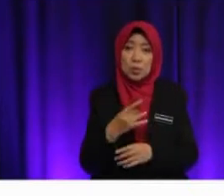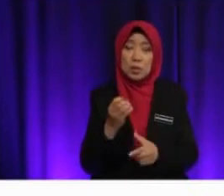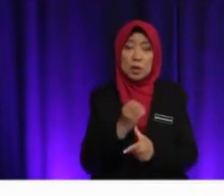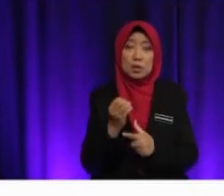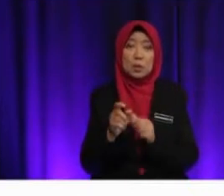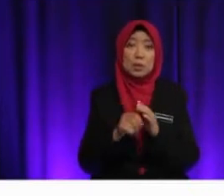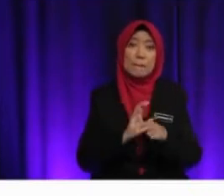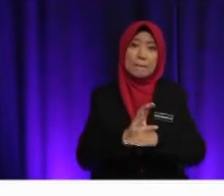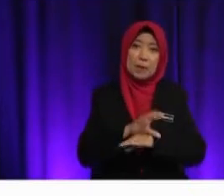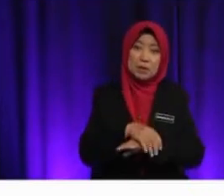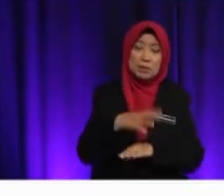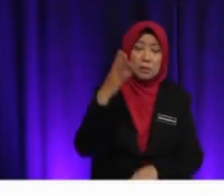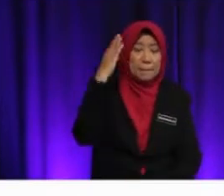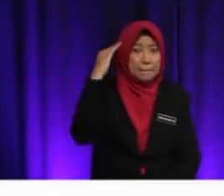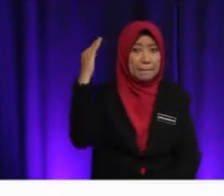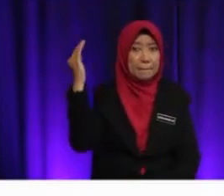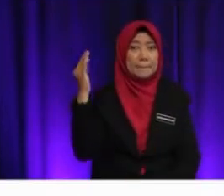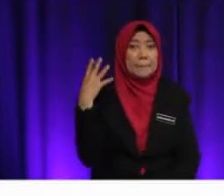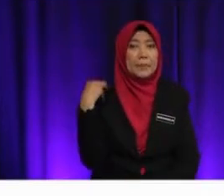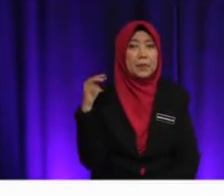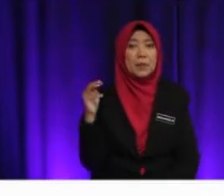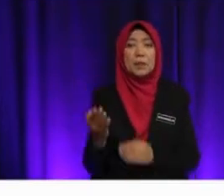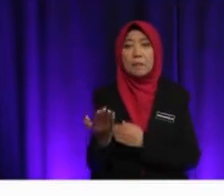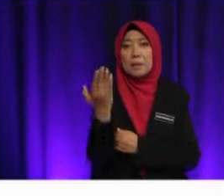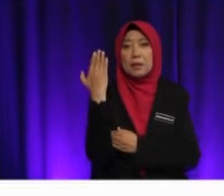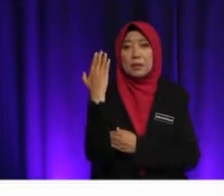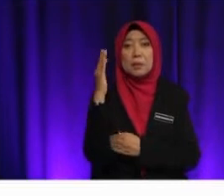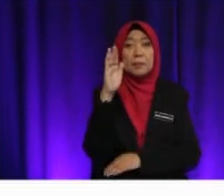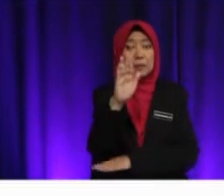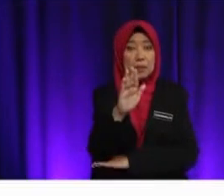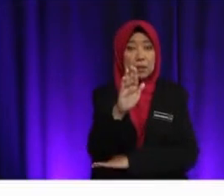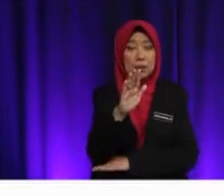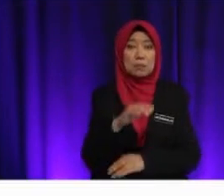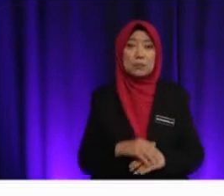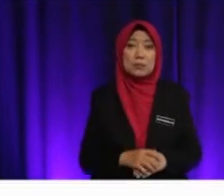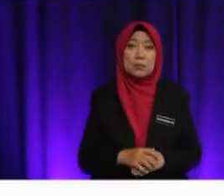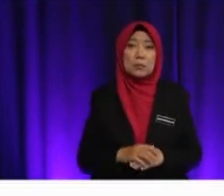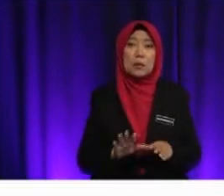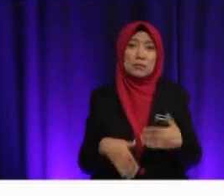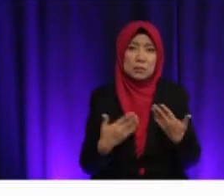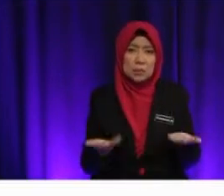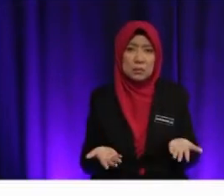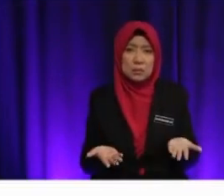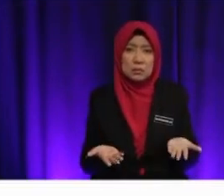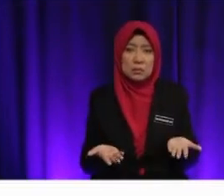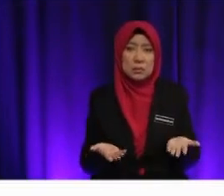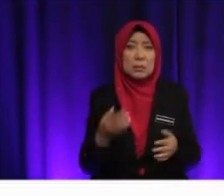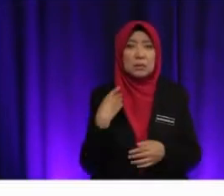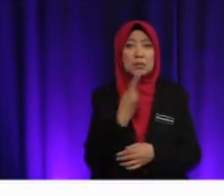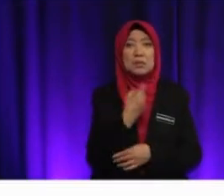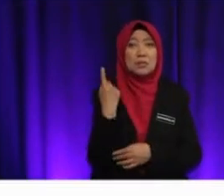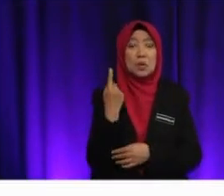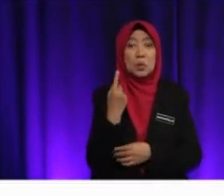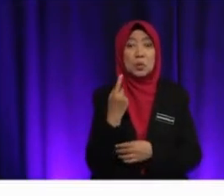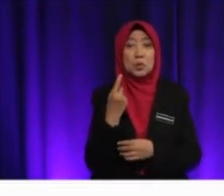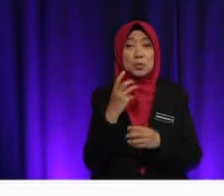dan juga bayang-bayang mereka pada waktu pagi dan juga waktu petang. Macam mana tu ya? Kita selalu kita kata